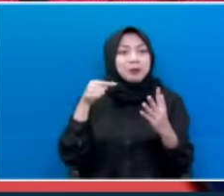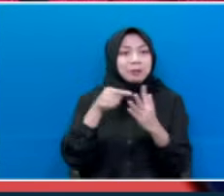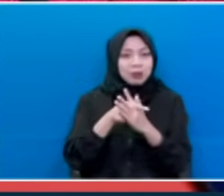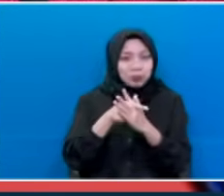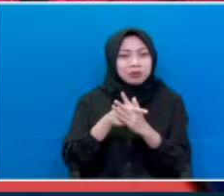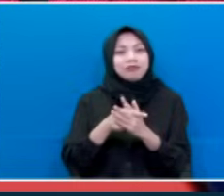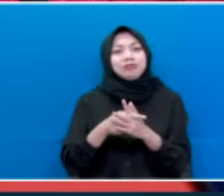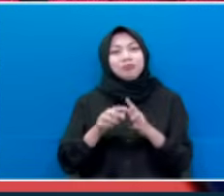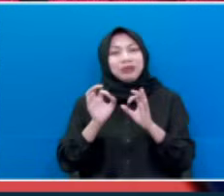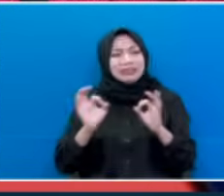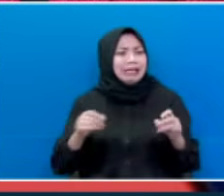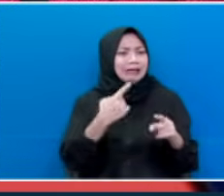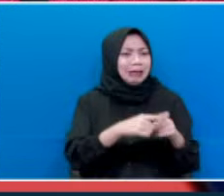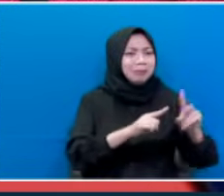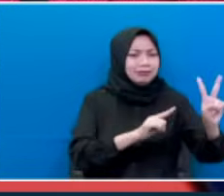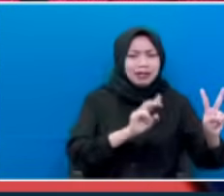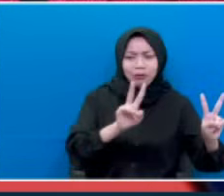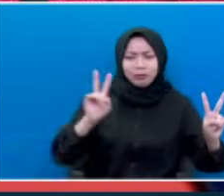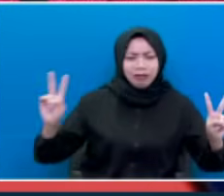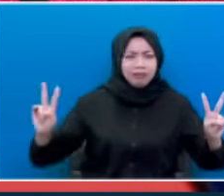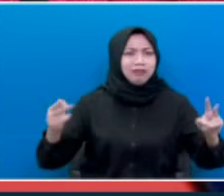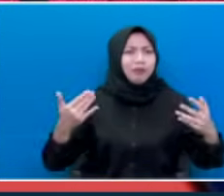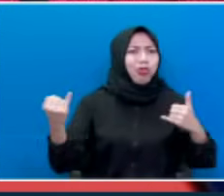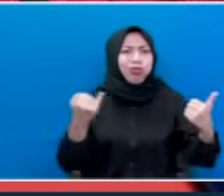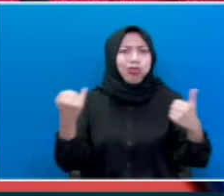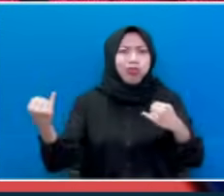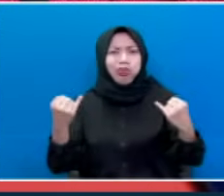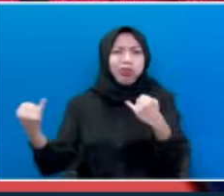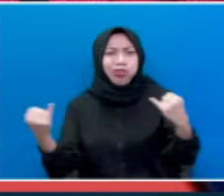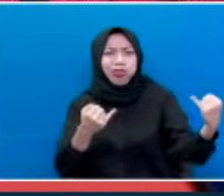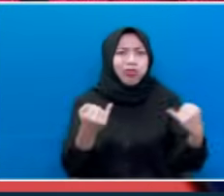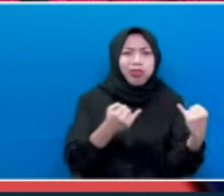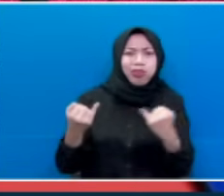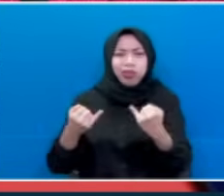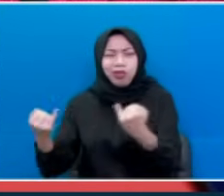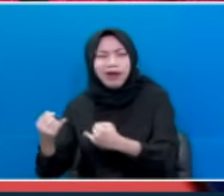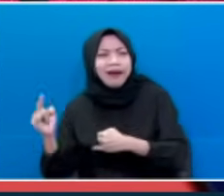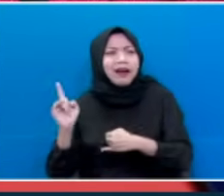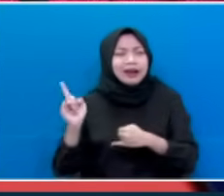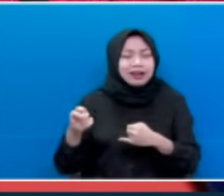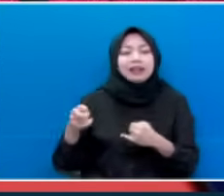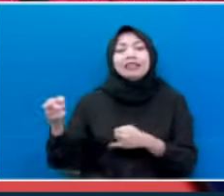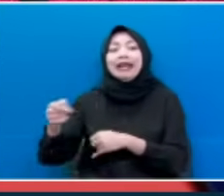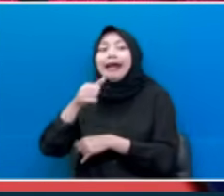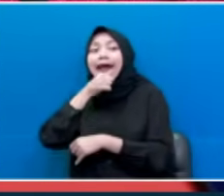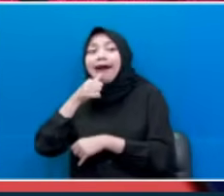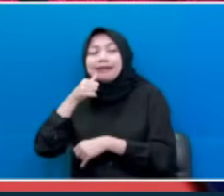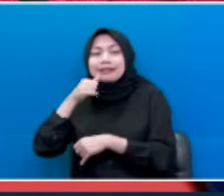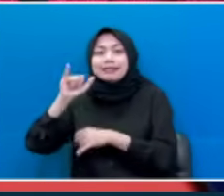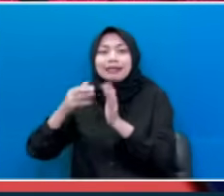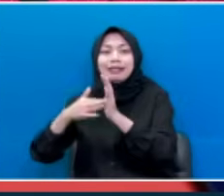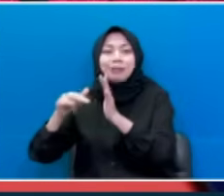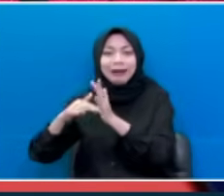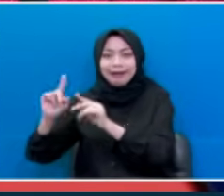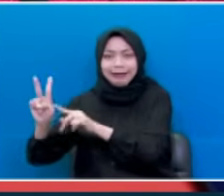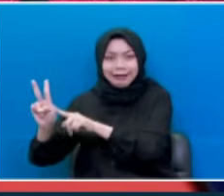kepentingan kan gitu jadi menurut saya premis inilah yang harusnya digunakan baik oleh pasangan an